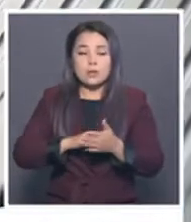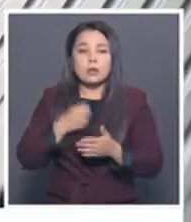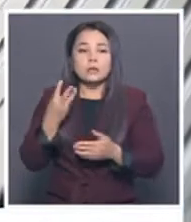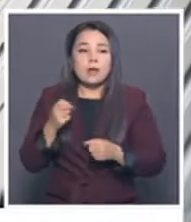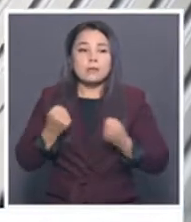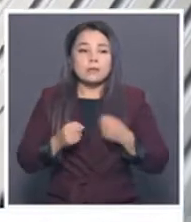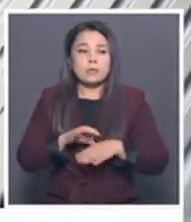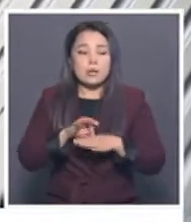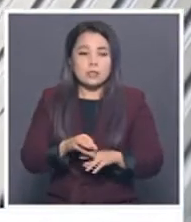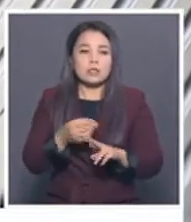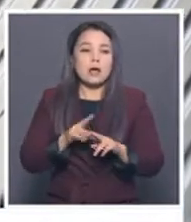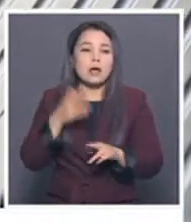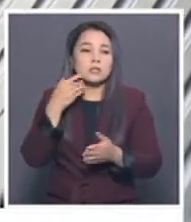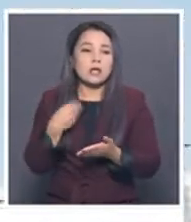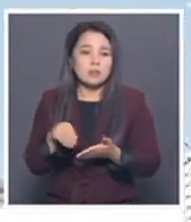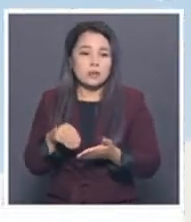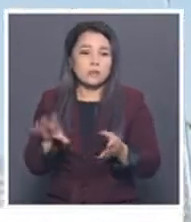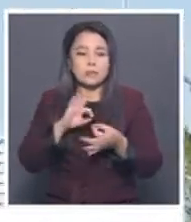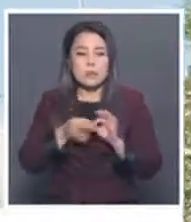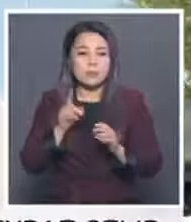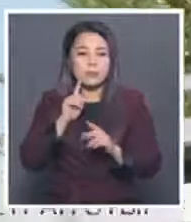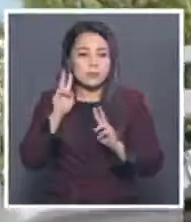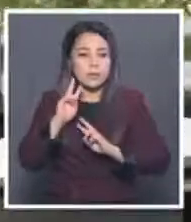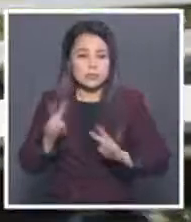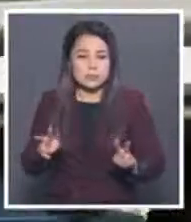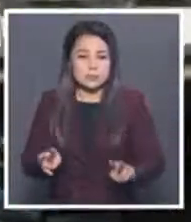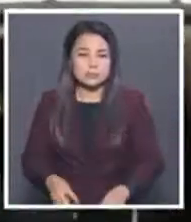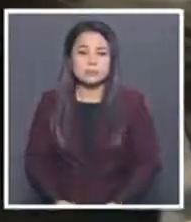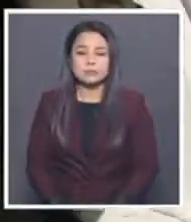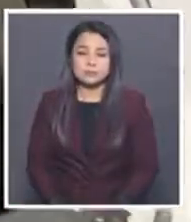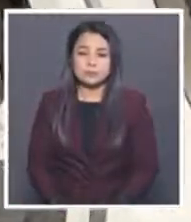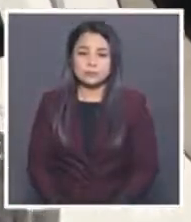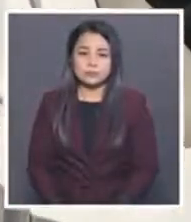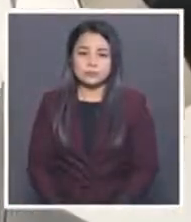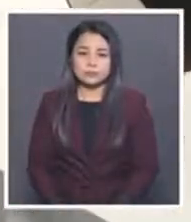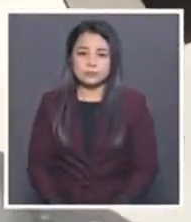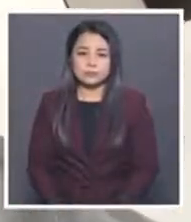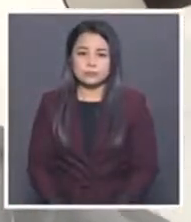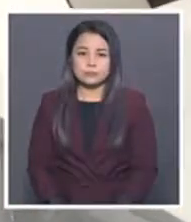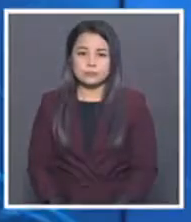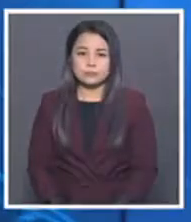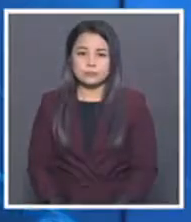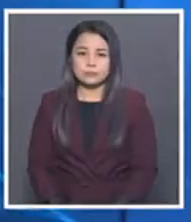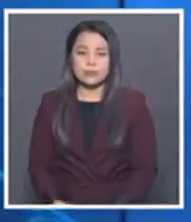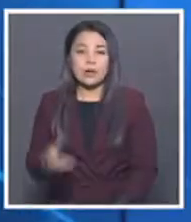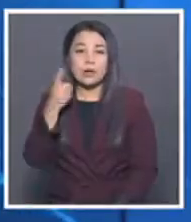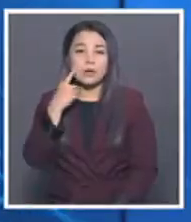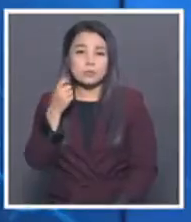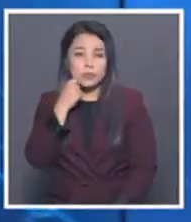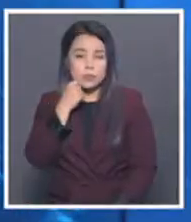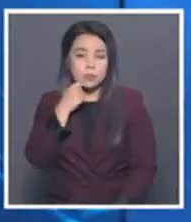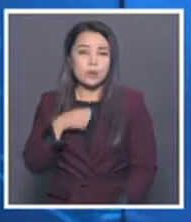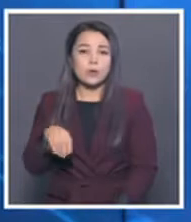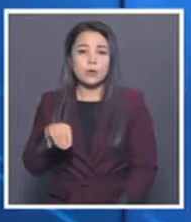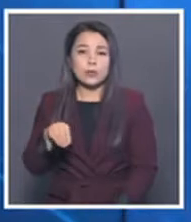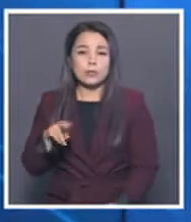және қашан алынатыны нақты белгісіз. Асима Нұрбайқызы, Қуаныш Ғалымұлы, Қазақстан ұлттық телеарнасы. Қант пен